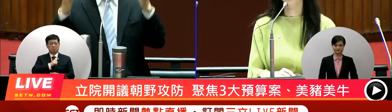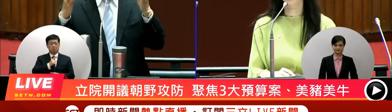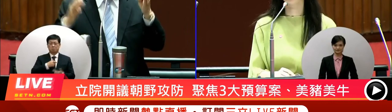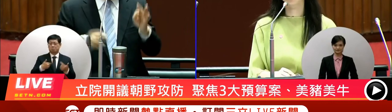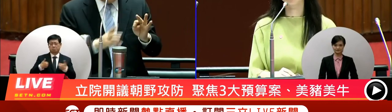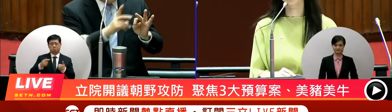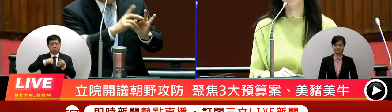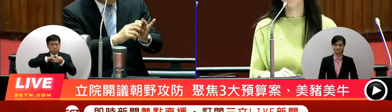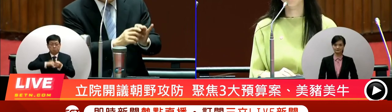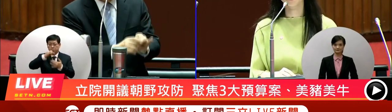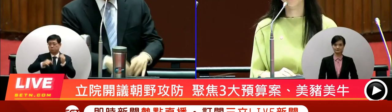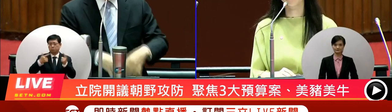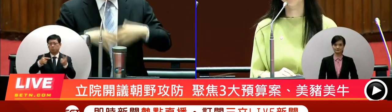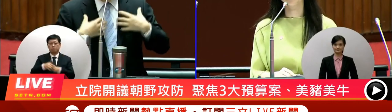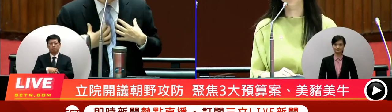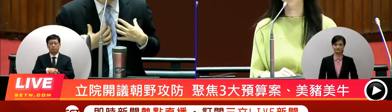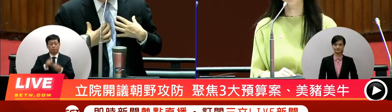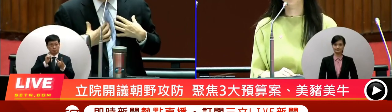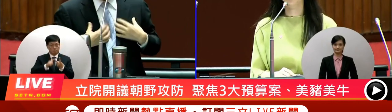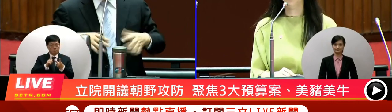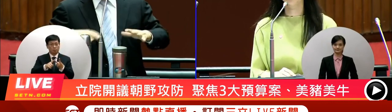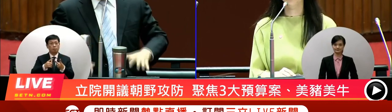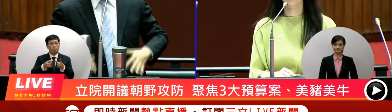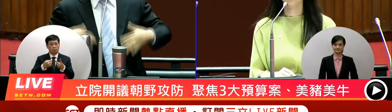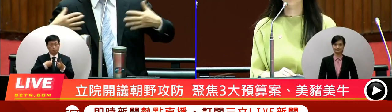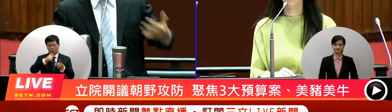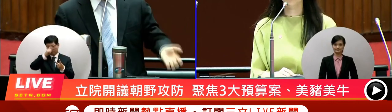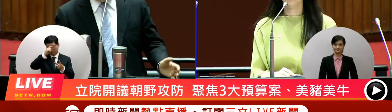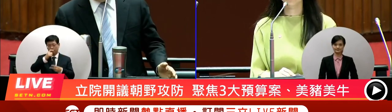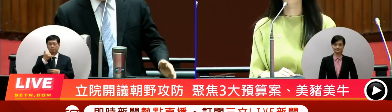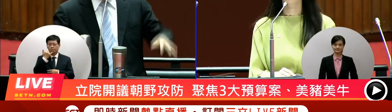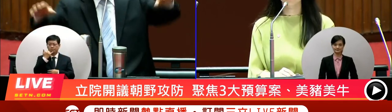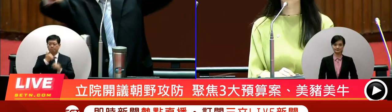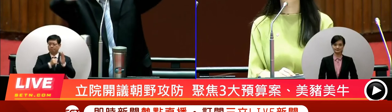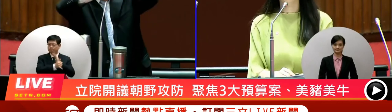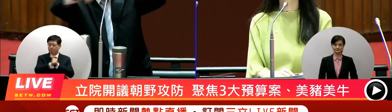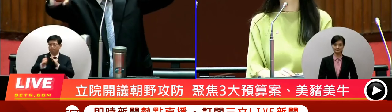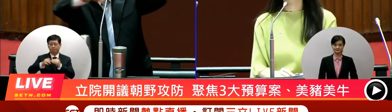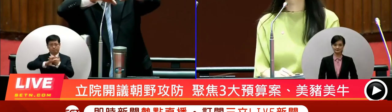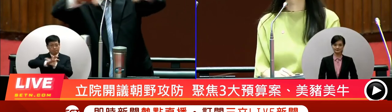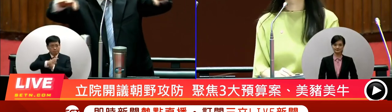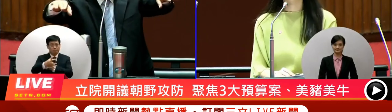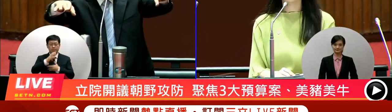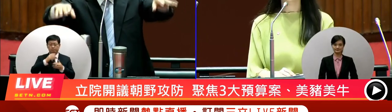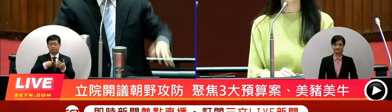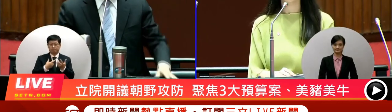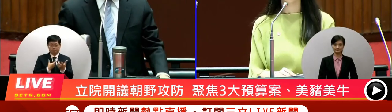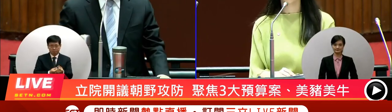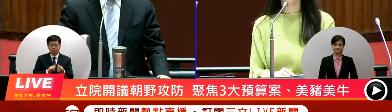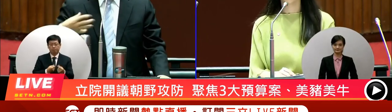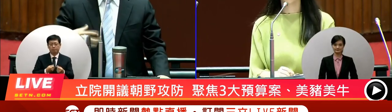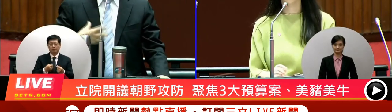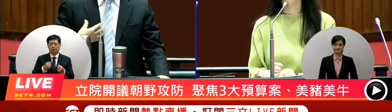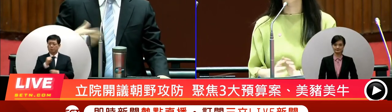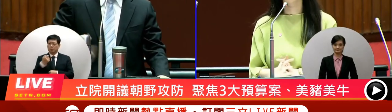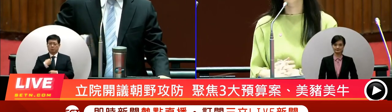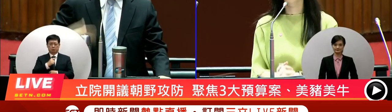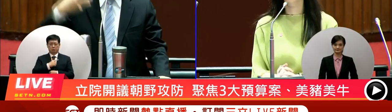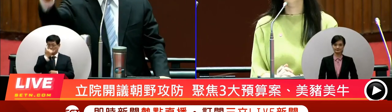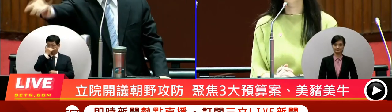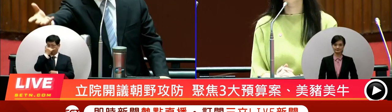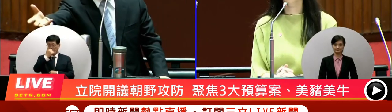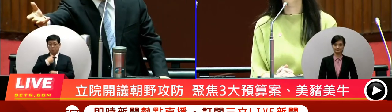定标准。第三，我们希望也能走得出去，跟国际同步，不能说哎，我的猪肉